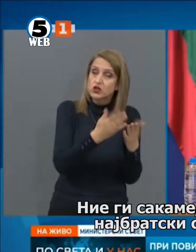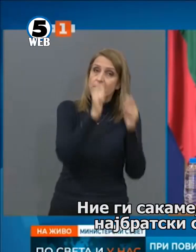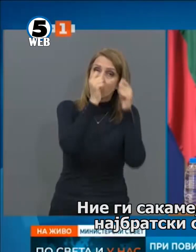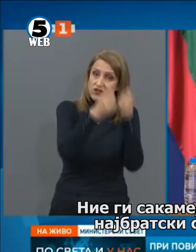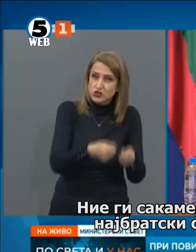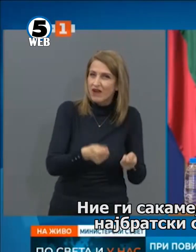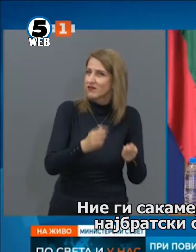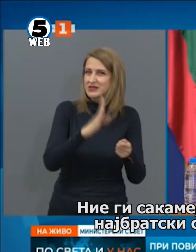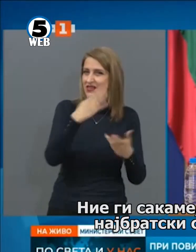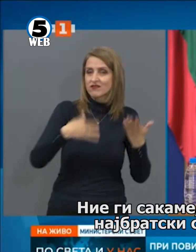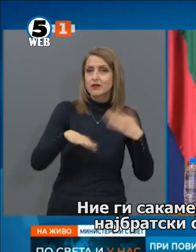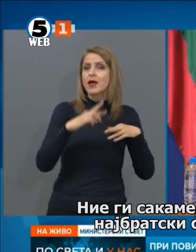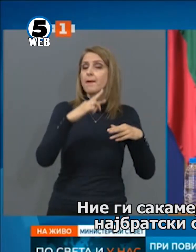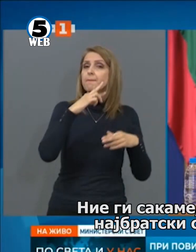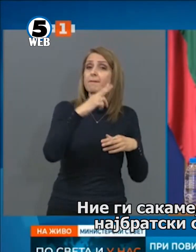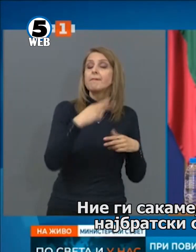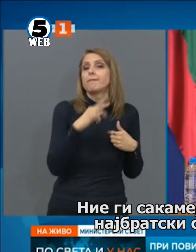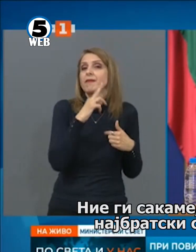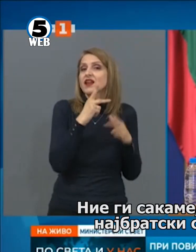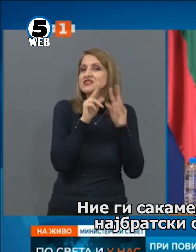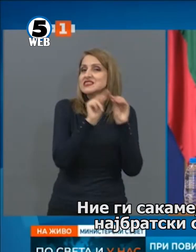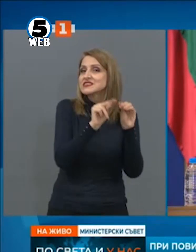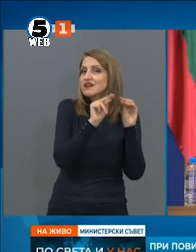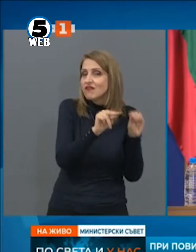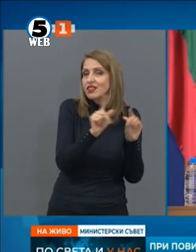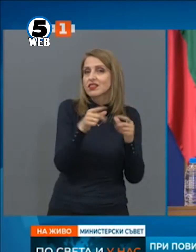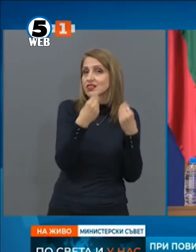ги. Най-братски съвет бих им дал да не